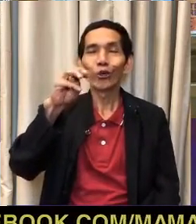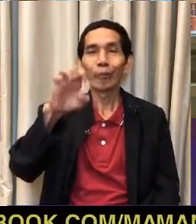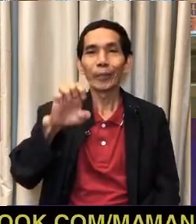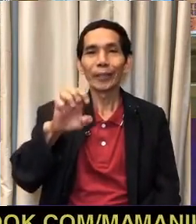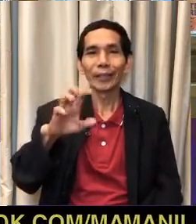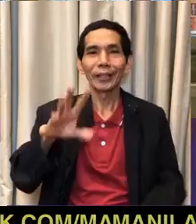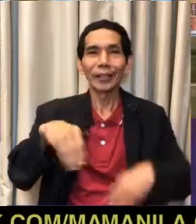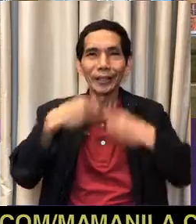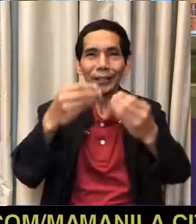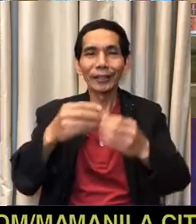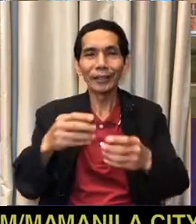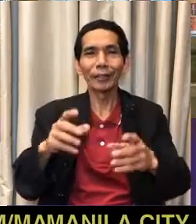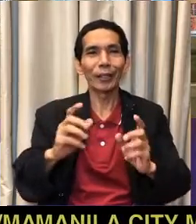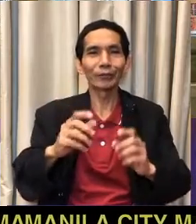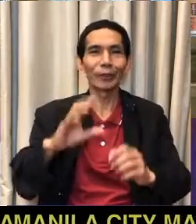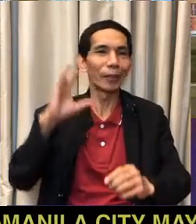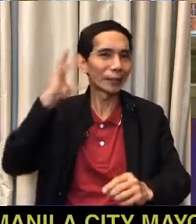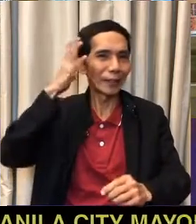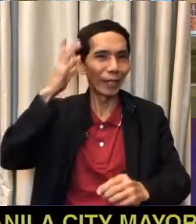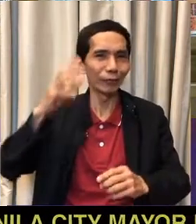Ibigay mo sa mga talipandas.